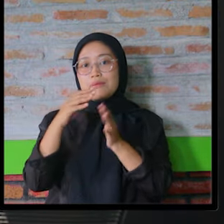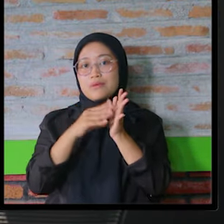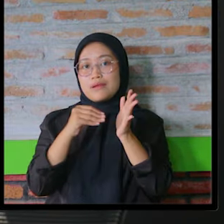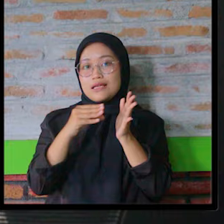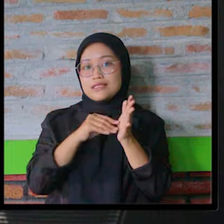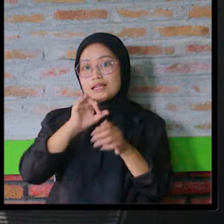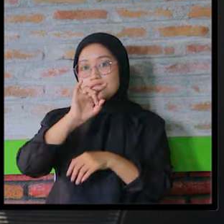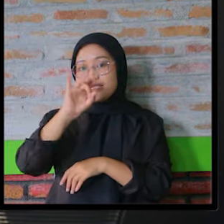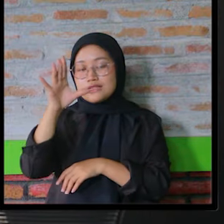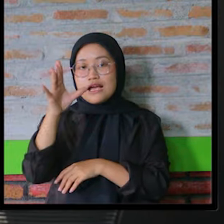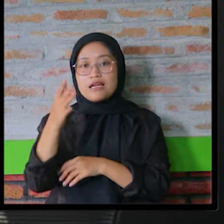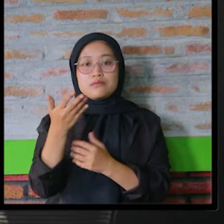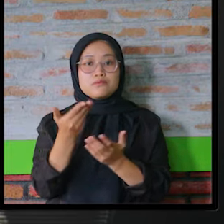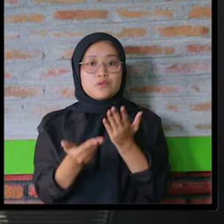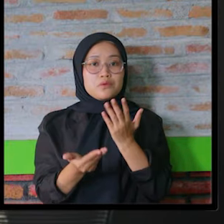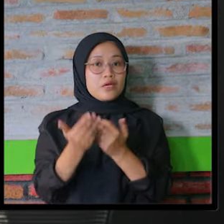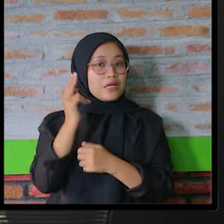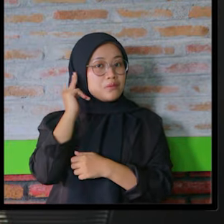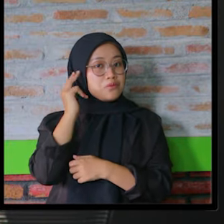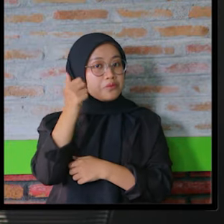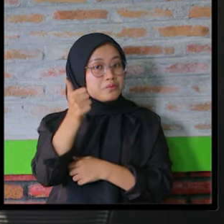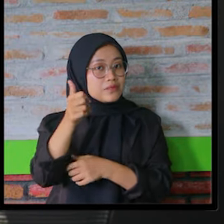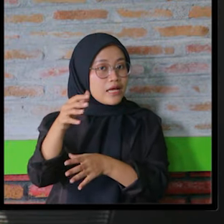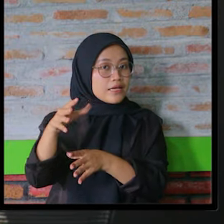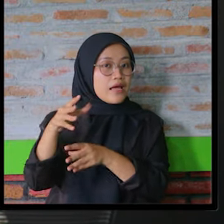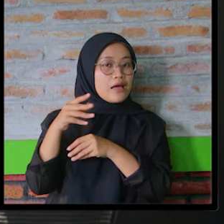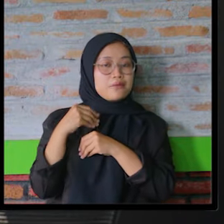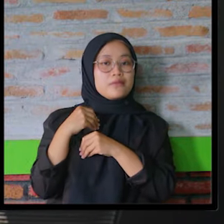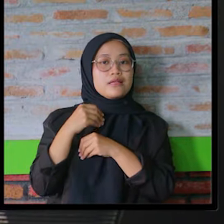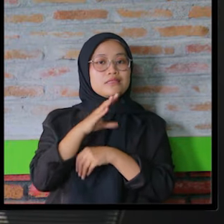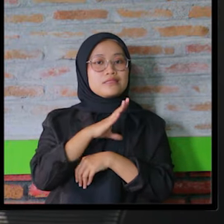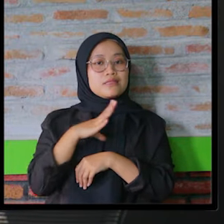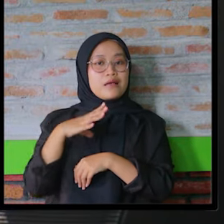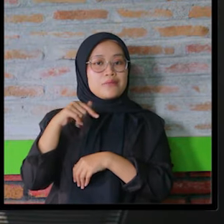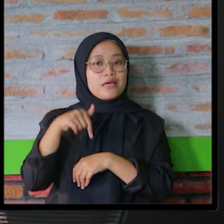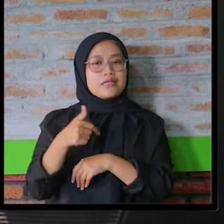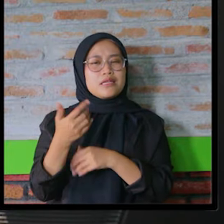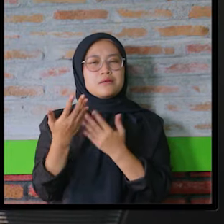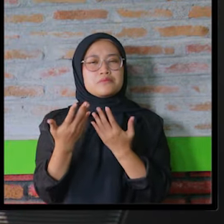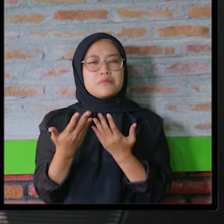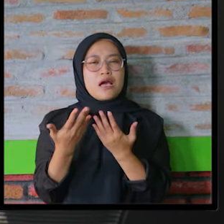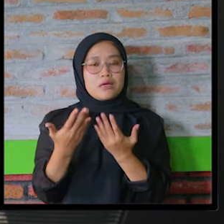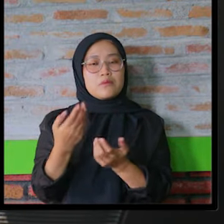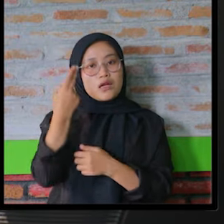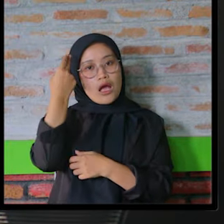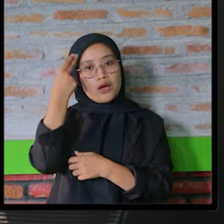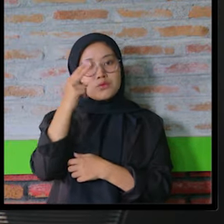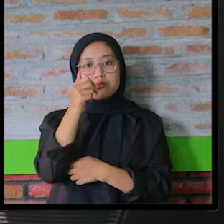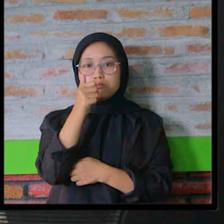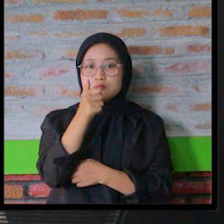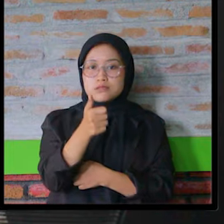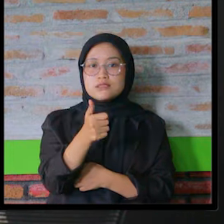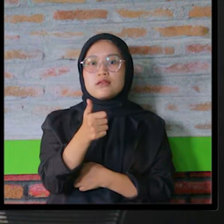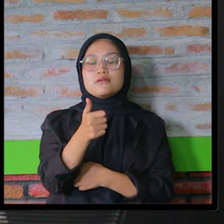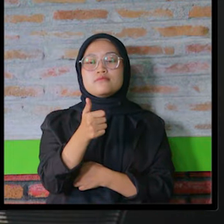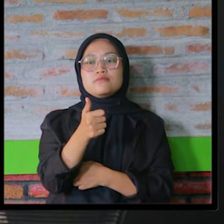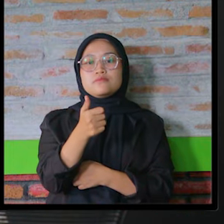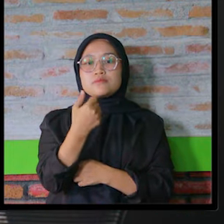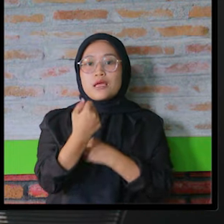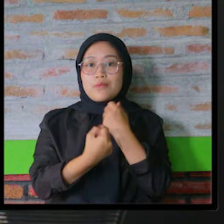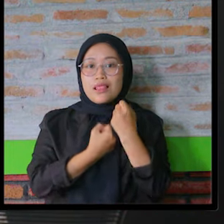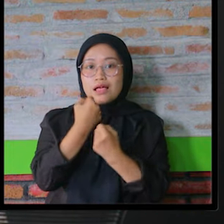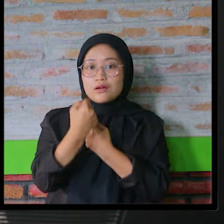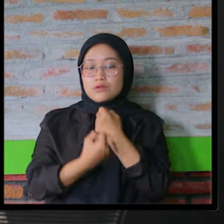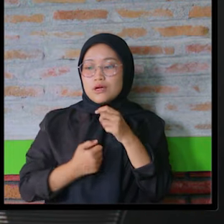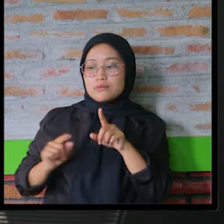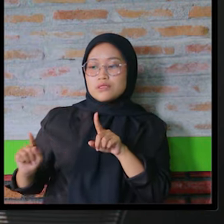EE bisa diambil selama ini Bagaimana untuk dapat ee apa ya Melakukan pendampingan ini